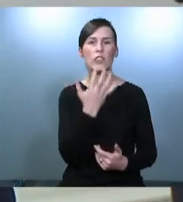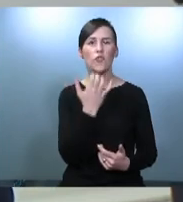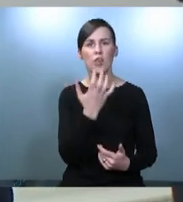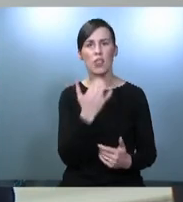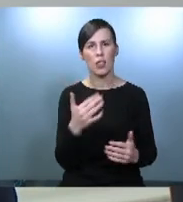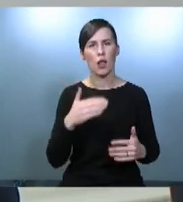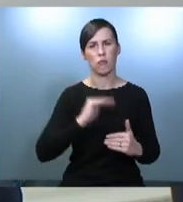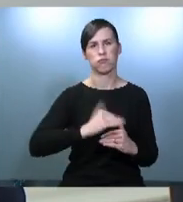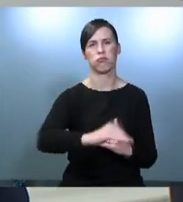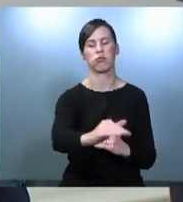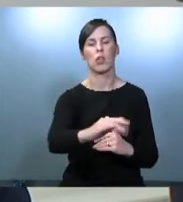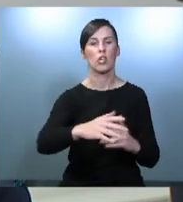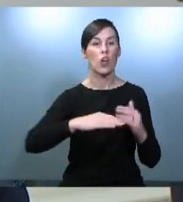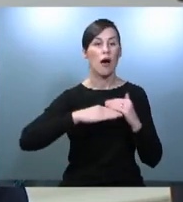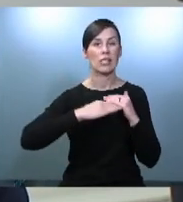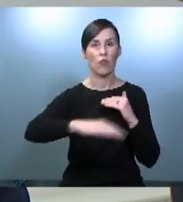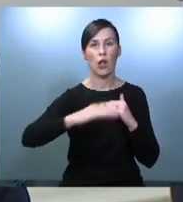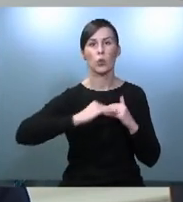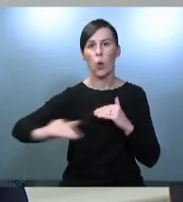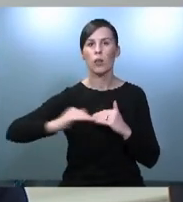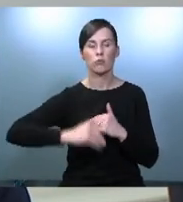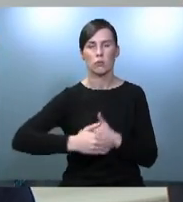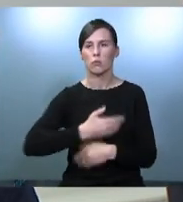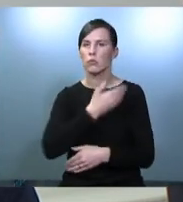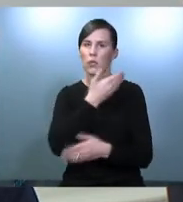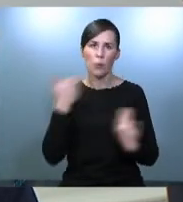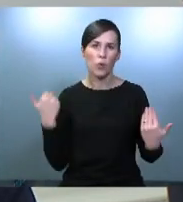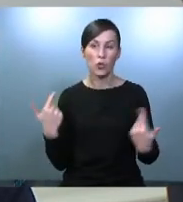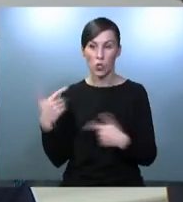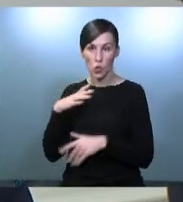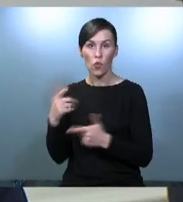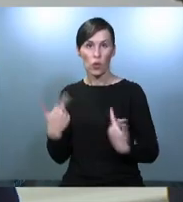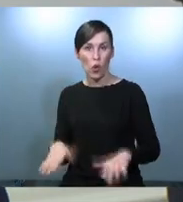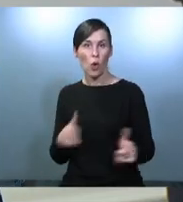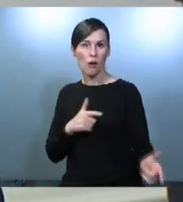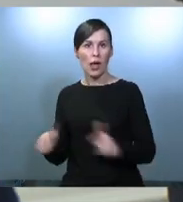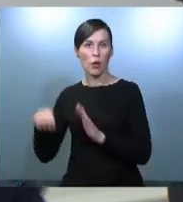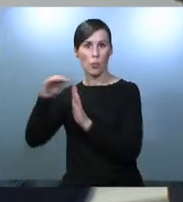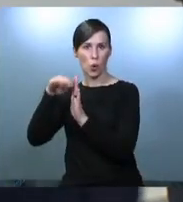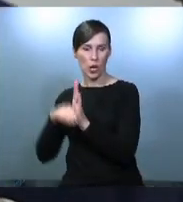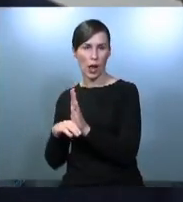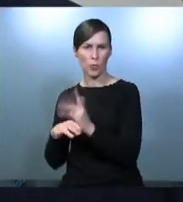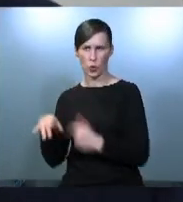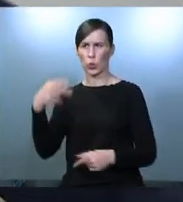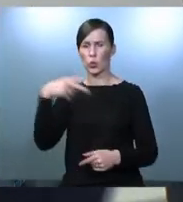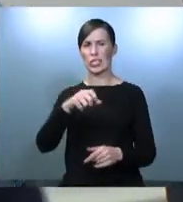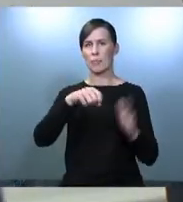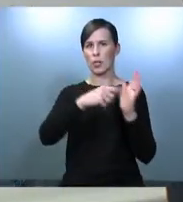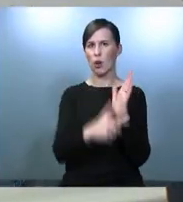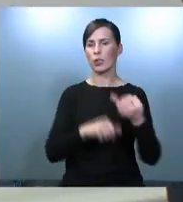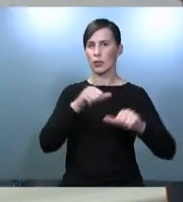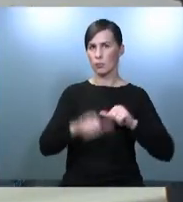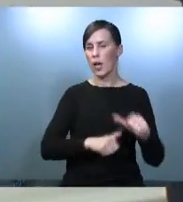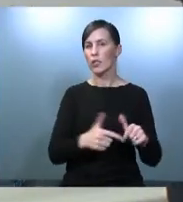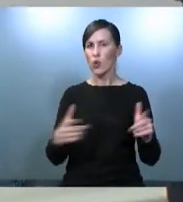apie Kėdainius. Iš valstybės lėšų buvo gauti, nors buvo paruošta visa programa ir turėjo jau būti 17 metais daug